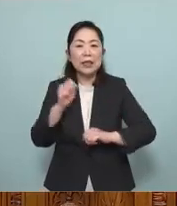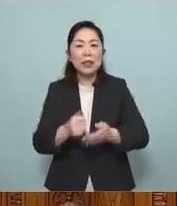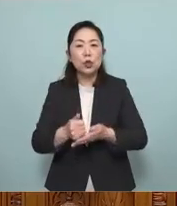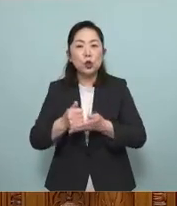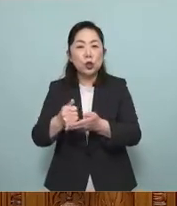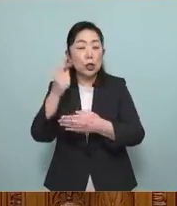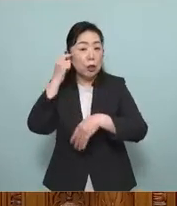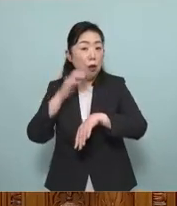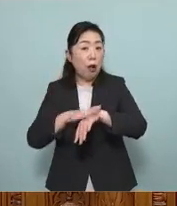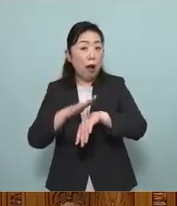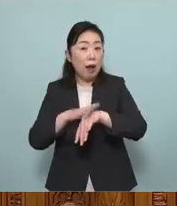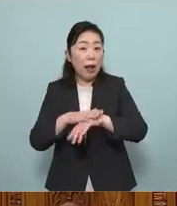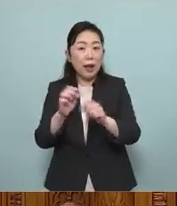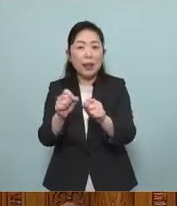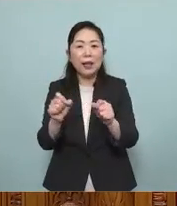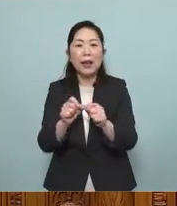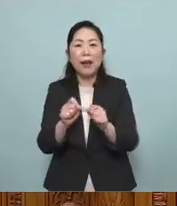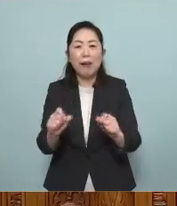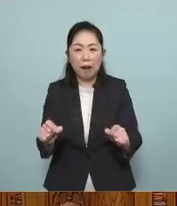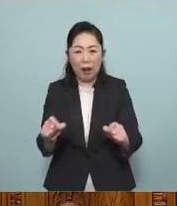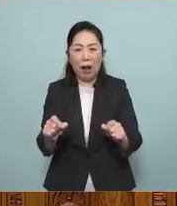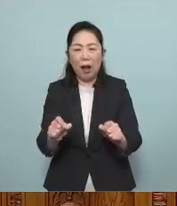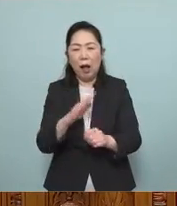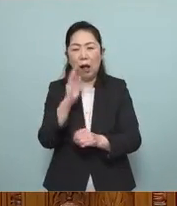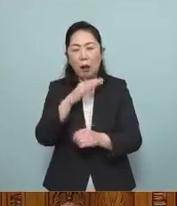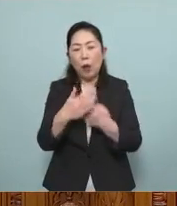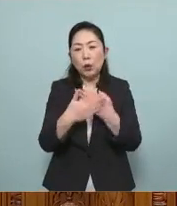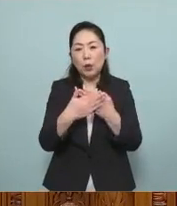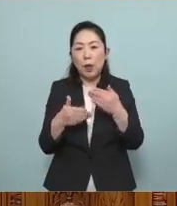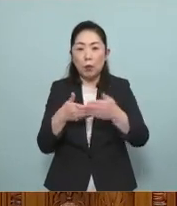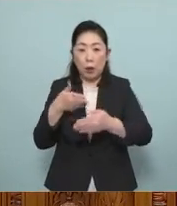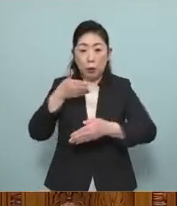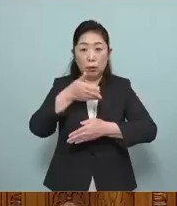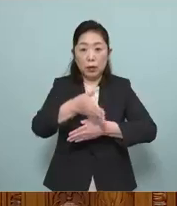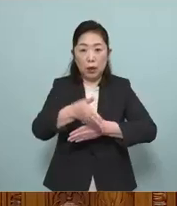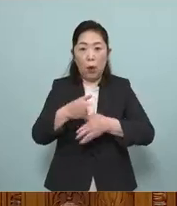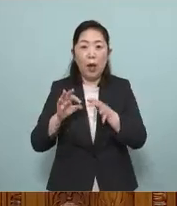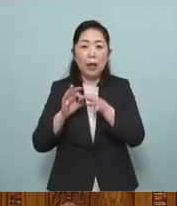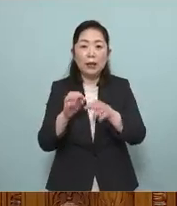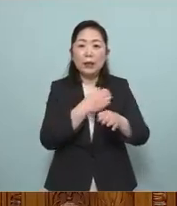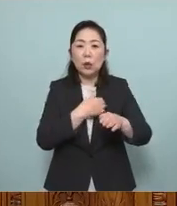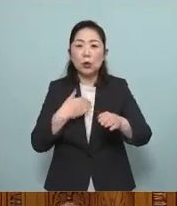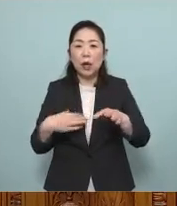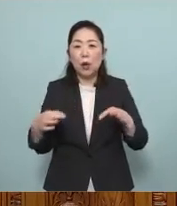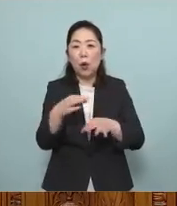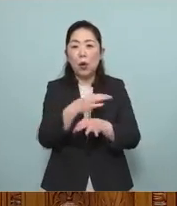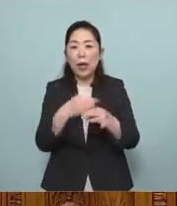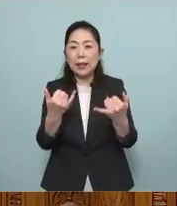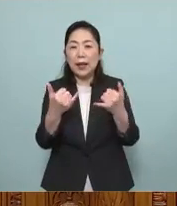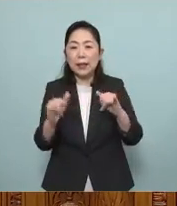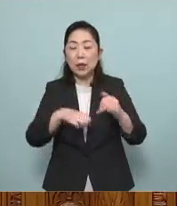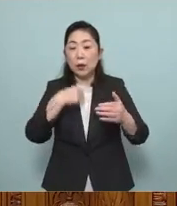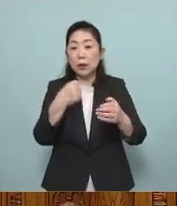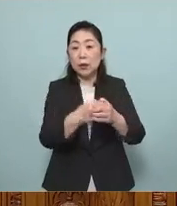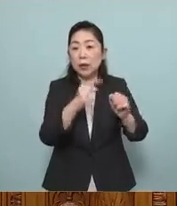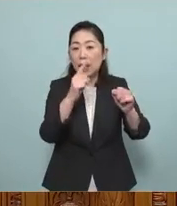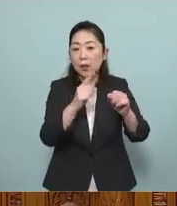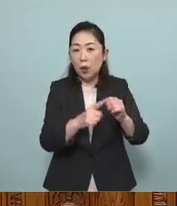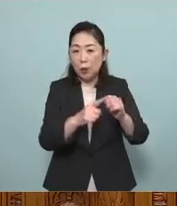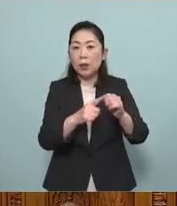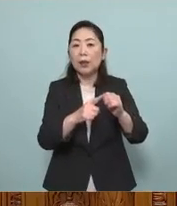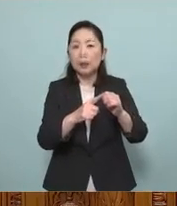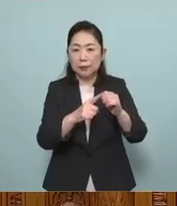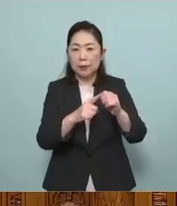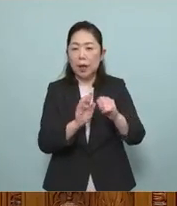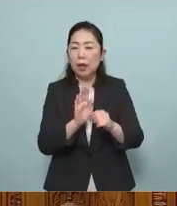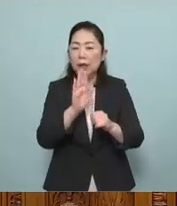が生んださまざまな弊害を乗り越え、持続可能な経済社会の実現に向けた歴史的スケール